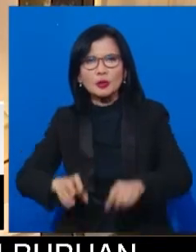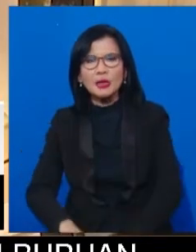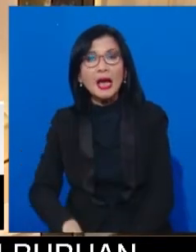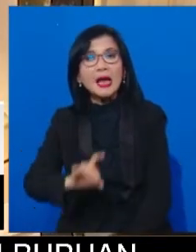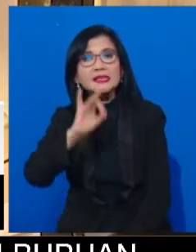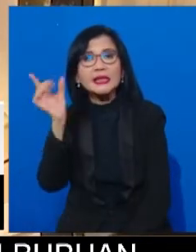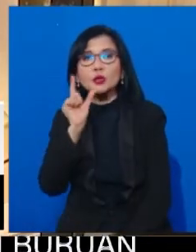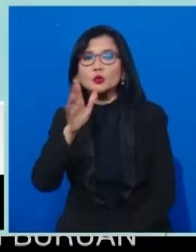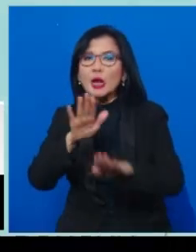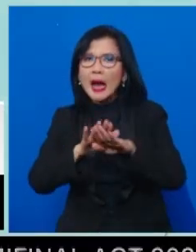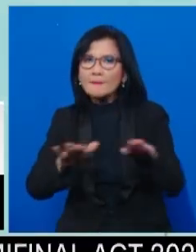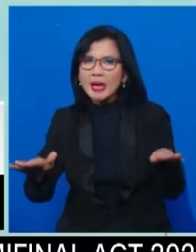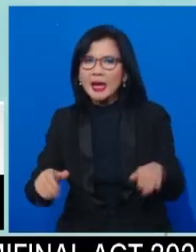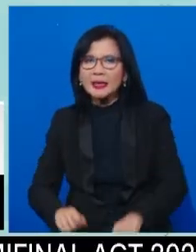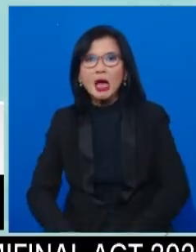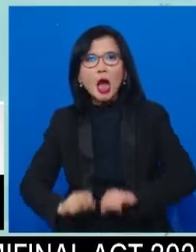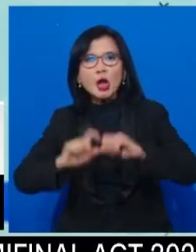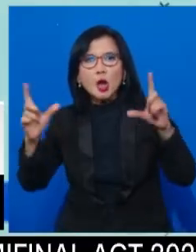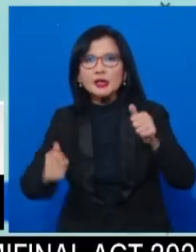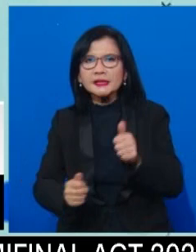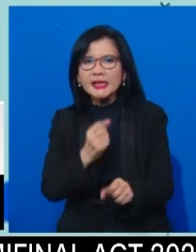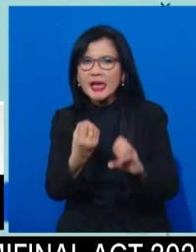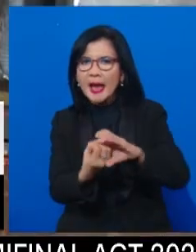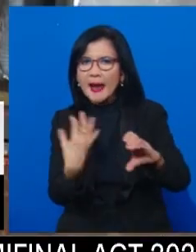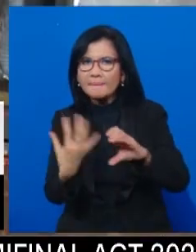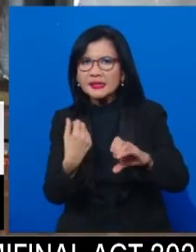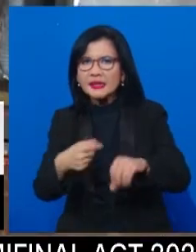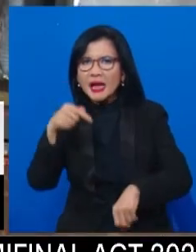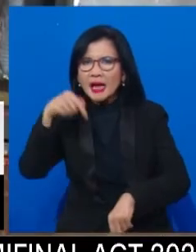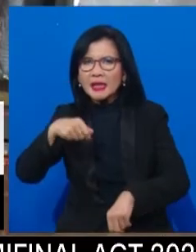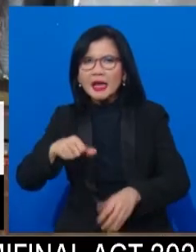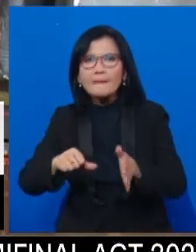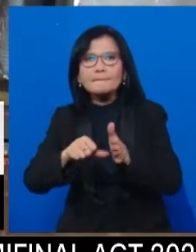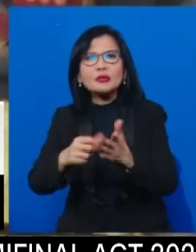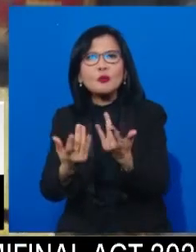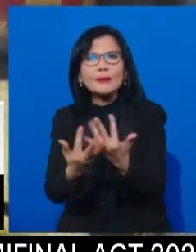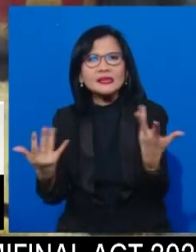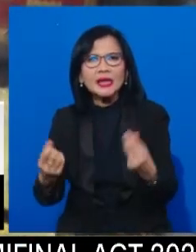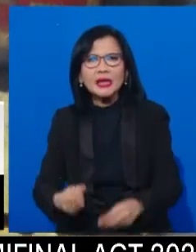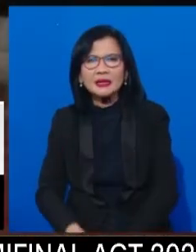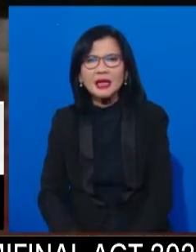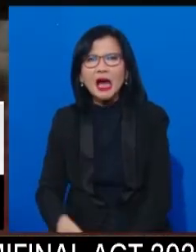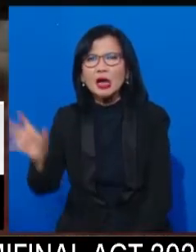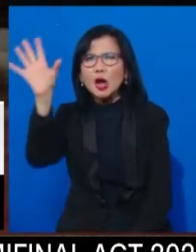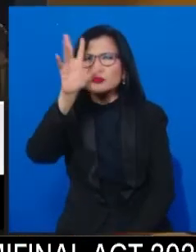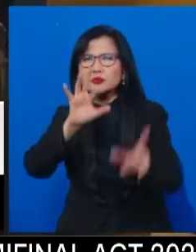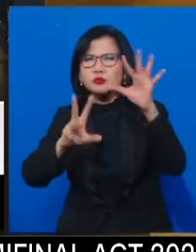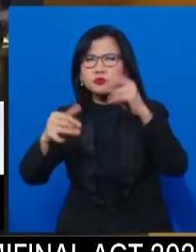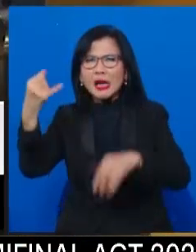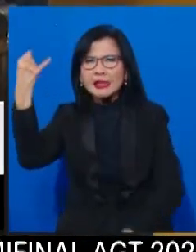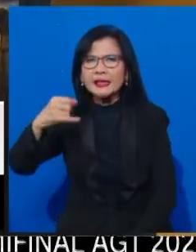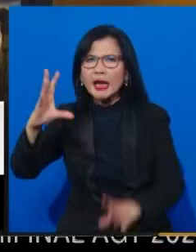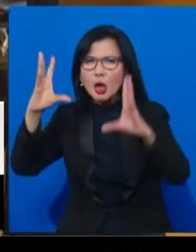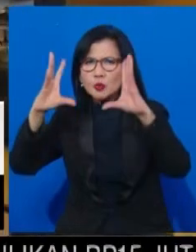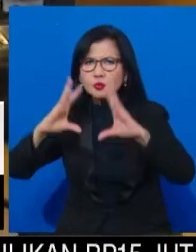untuk keamanan berkendara, lolos uji emisi juga menjadi kontribusi masyarakat dalam mengurangi beban pencemaran udara dari sisa